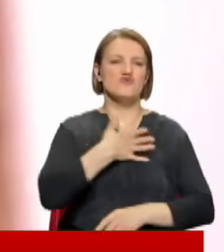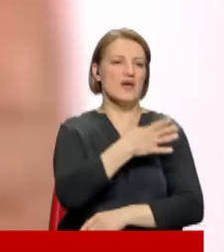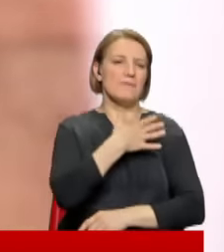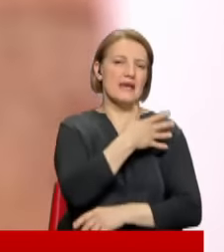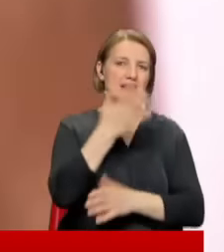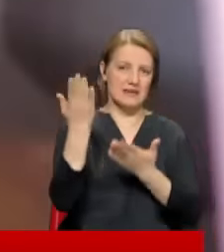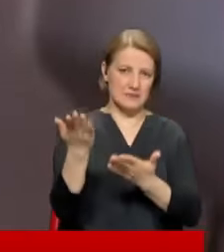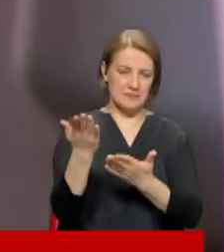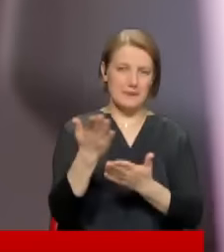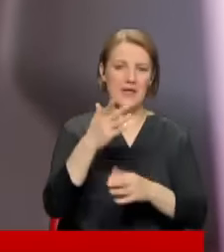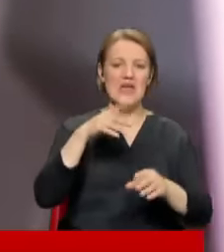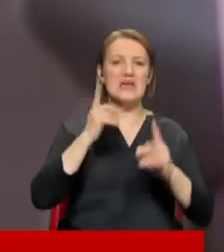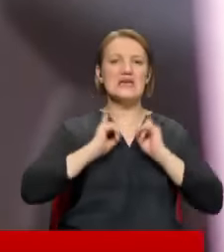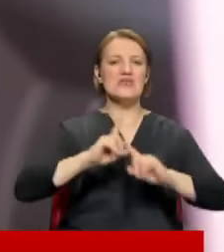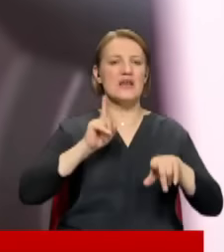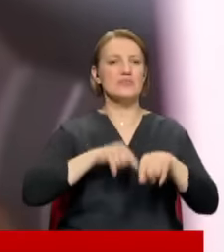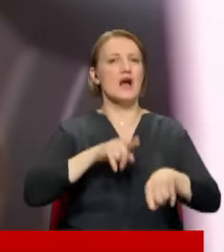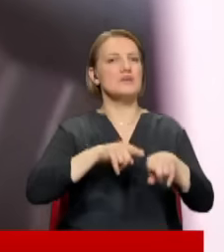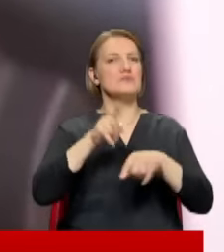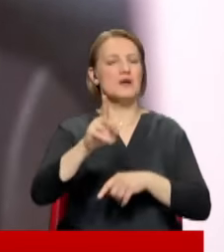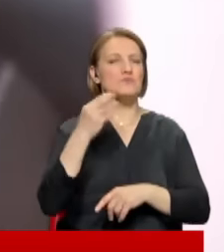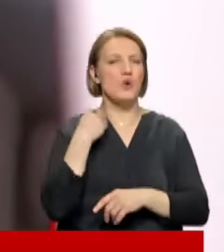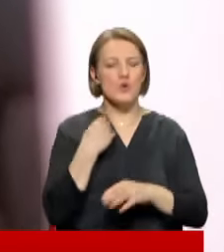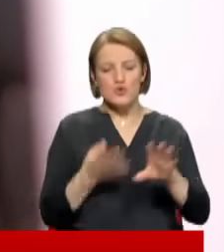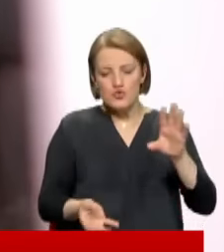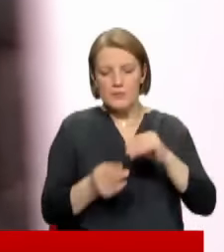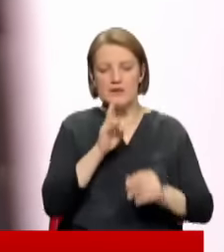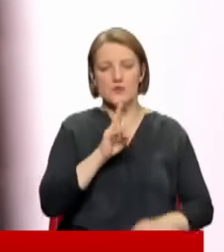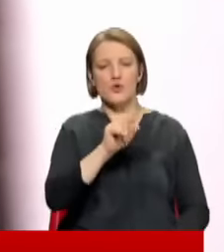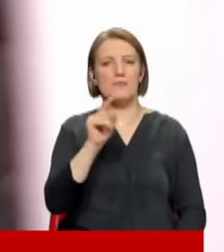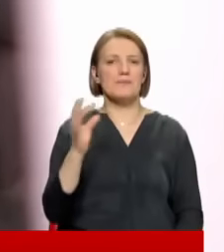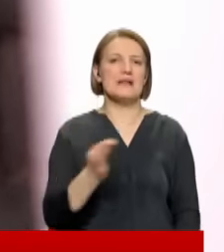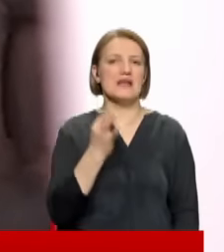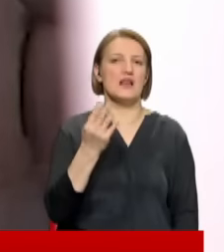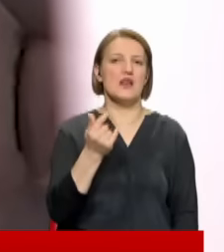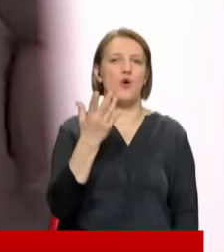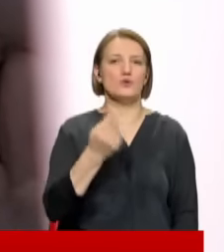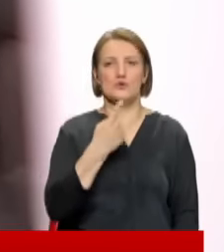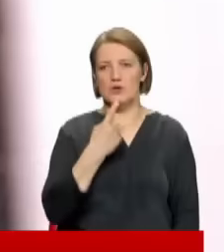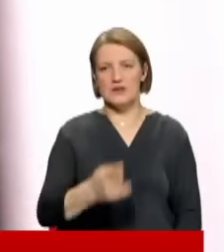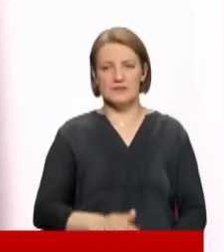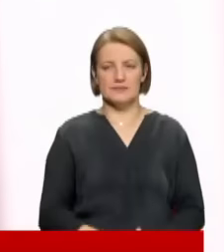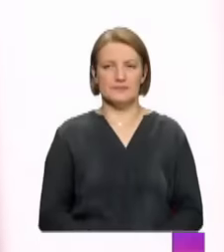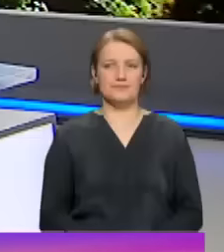Gürer, icra takibindeki borç tutarının 211 milyar liraya yükseldiğini söyledi.